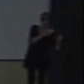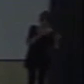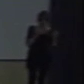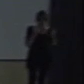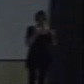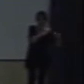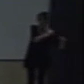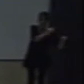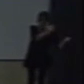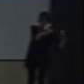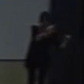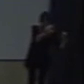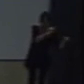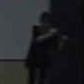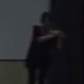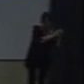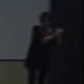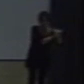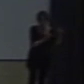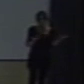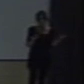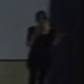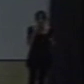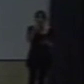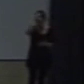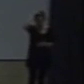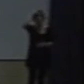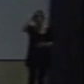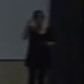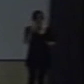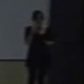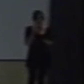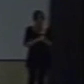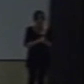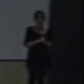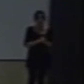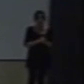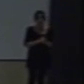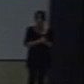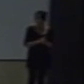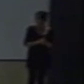la capacitat transformadora del coneixement, perquè, vale, i què si tinc opinió?